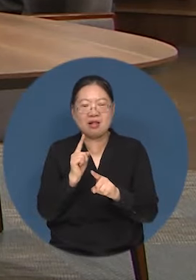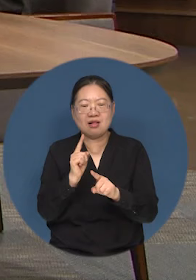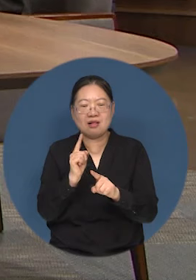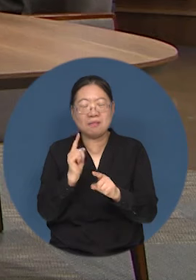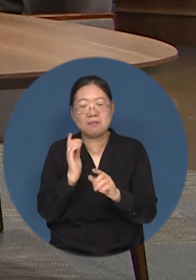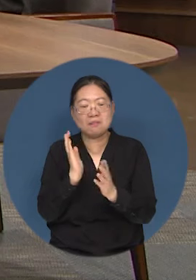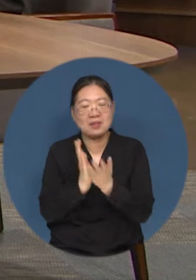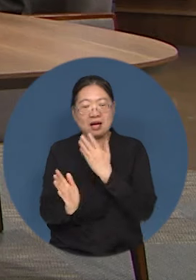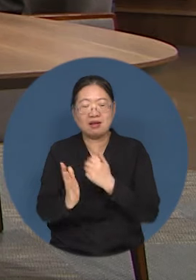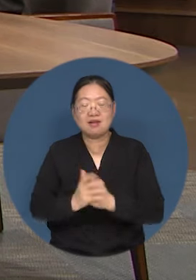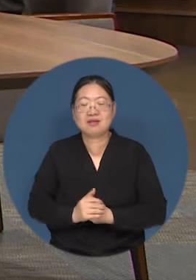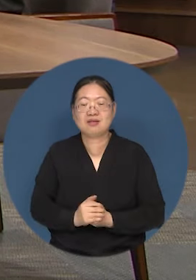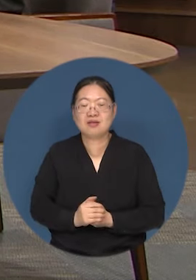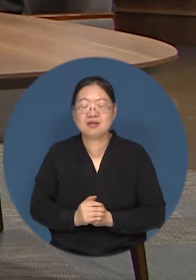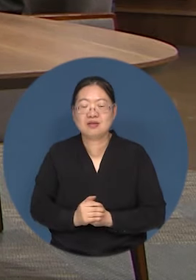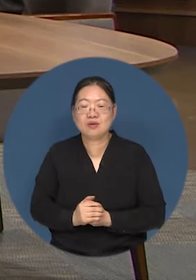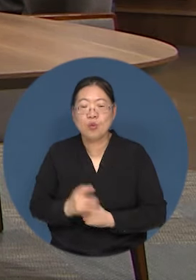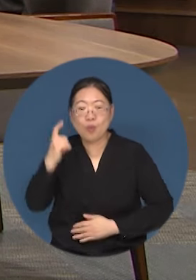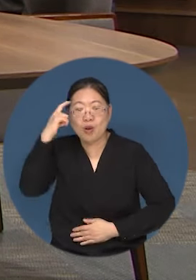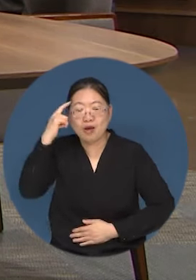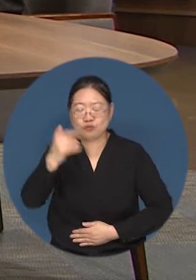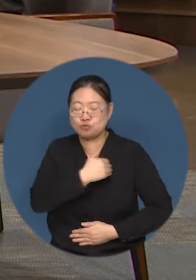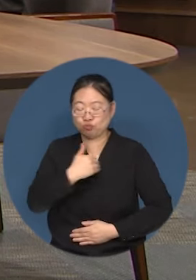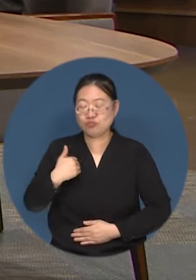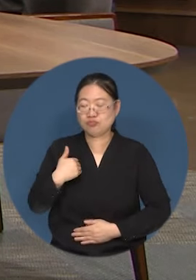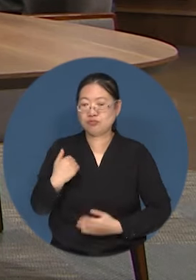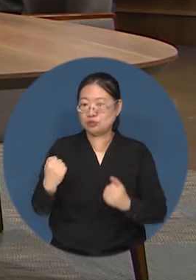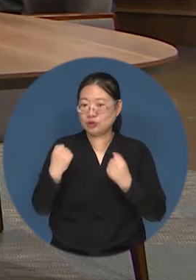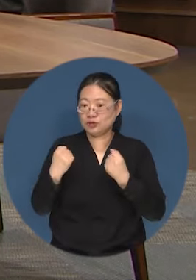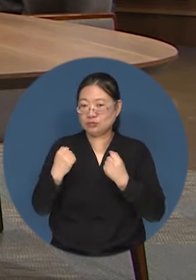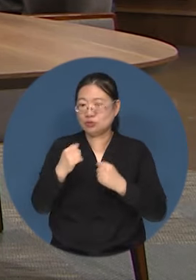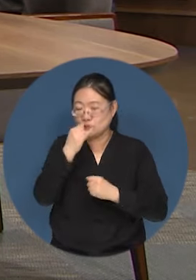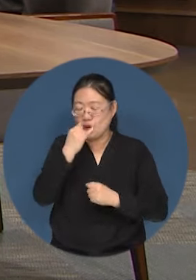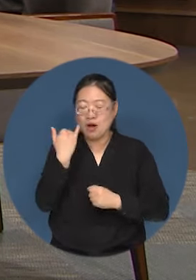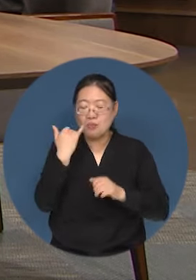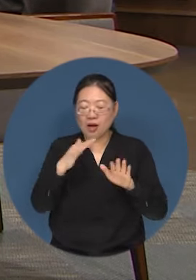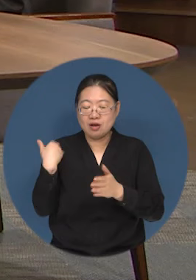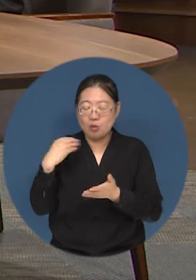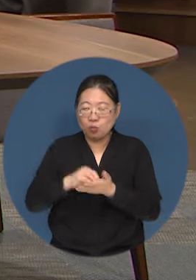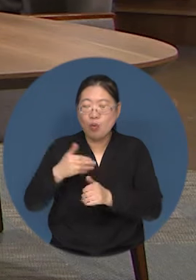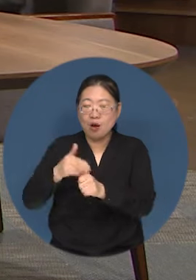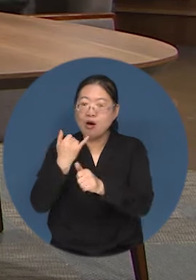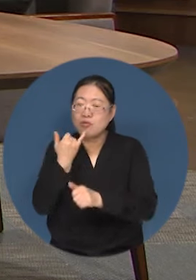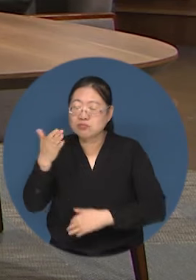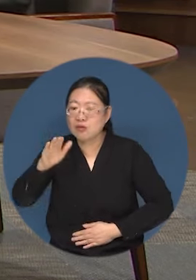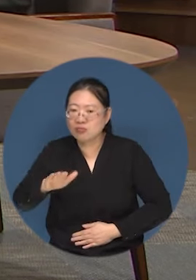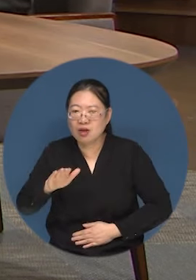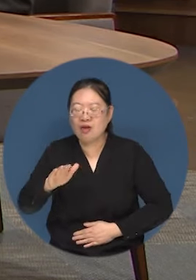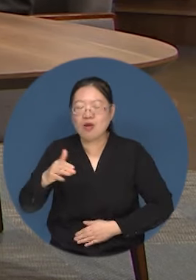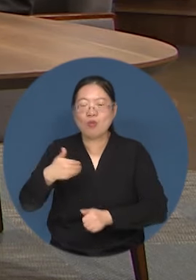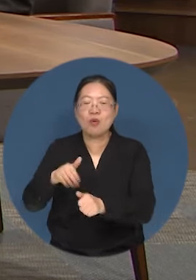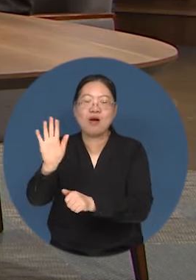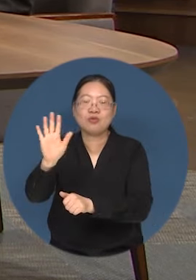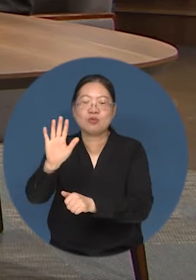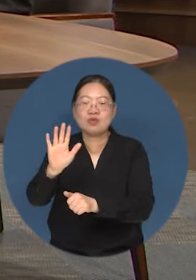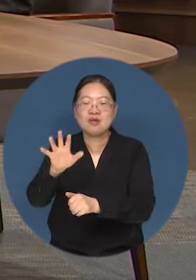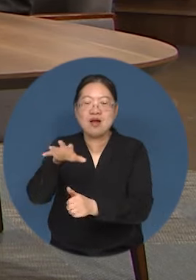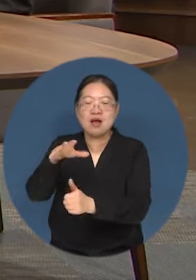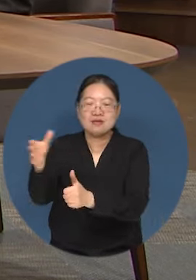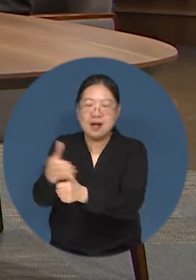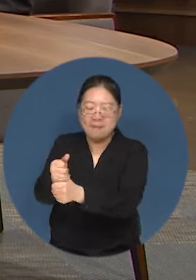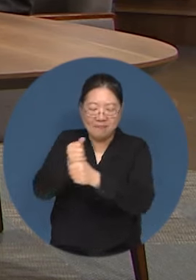뭐 충분히 건강한 개체들이었거든요. 방류를 해도 되는 개체들인데 현장에서 예. 방류하지 않고 수족관에서